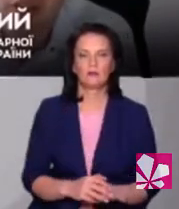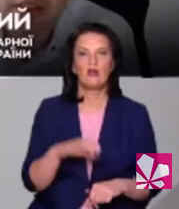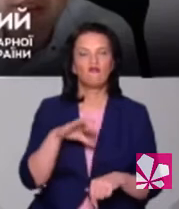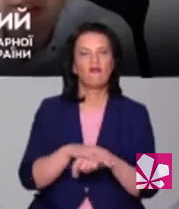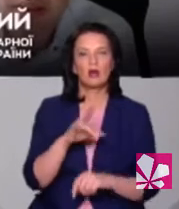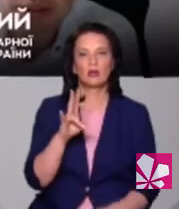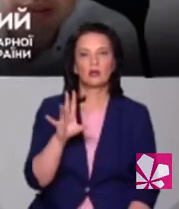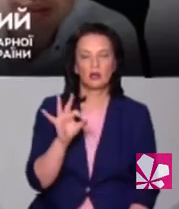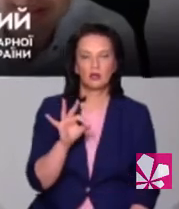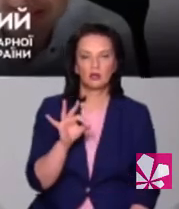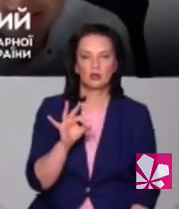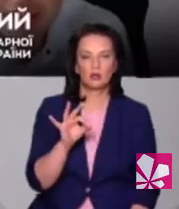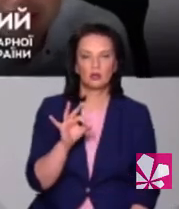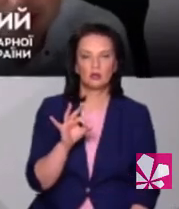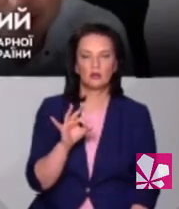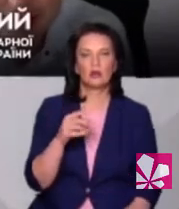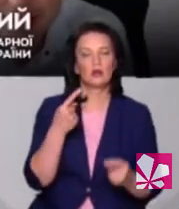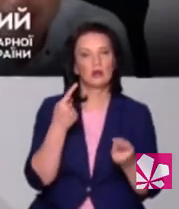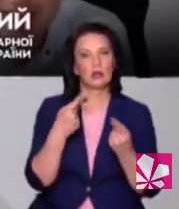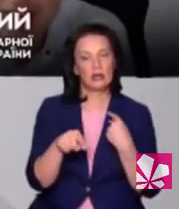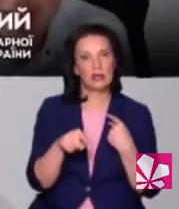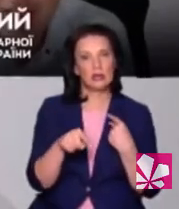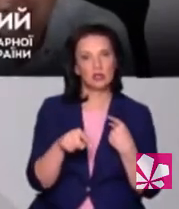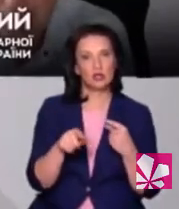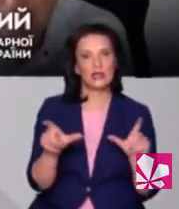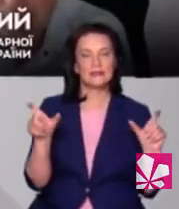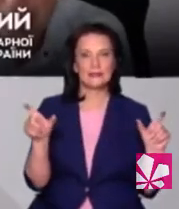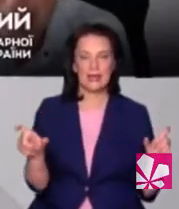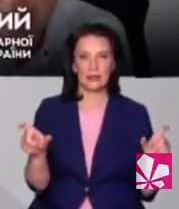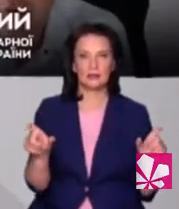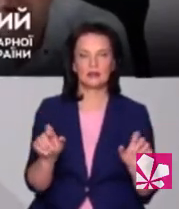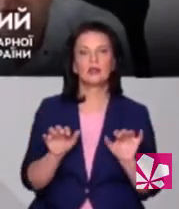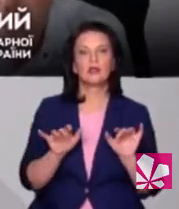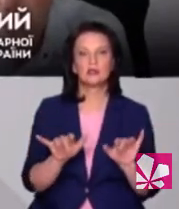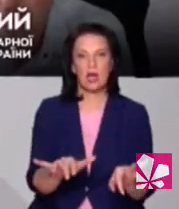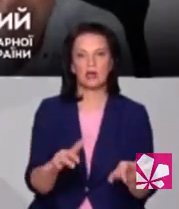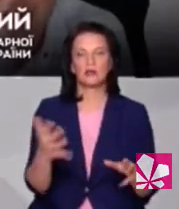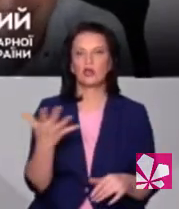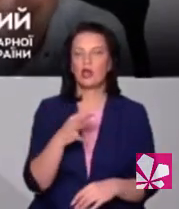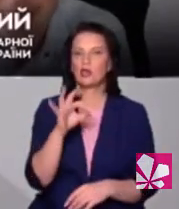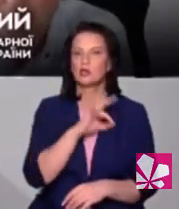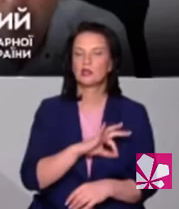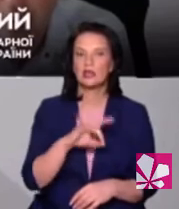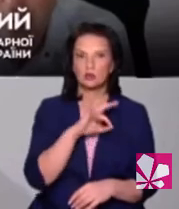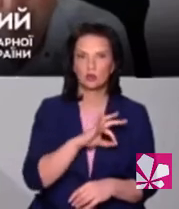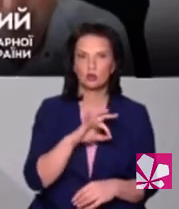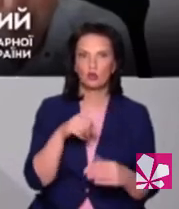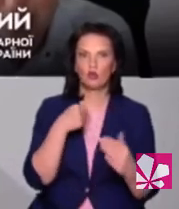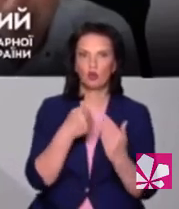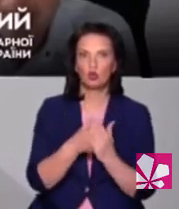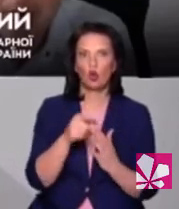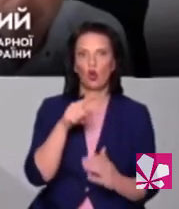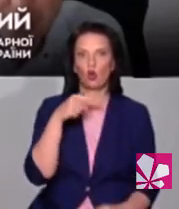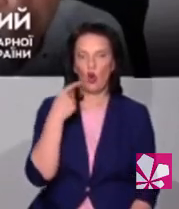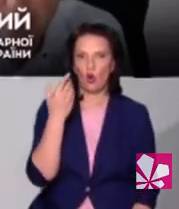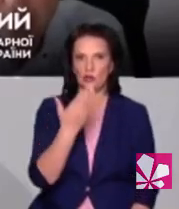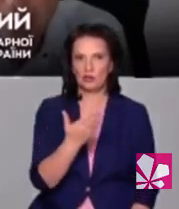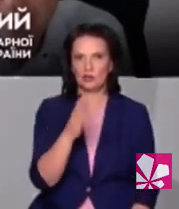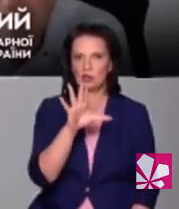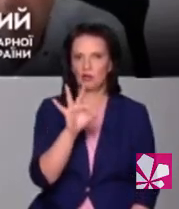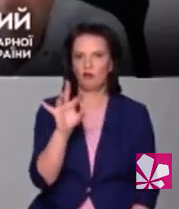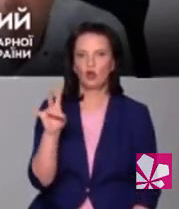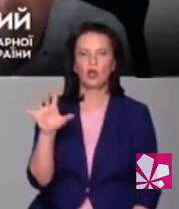фактично інші санкції, інші заходи, які застосовуються до Росії, вони